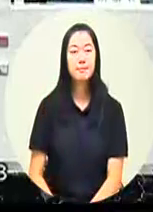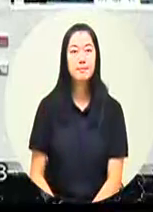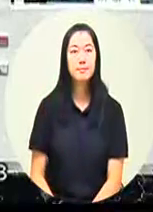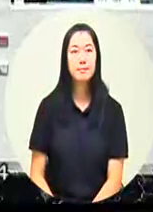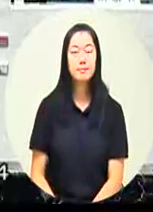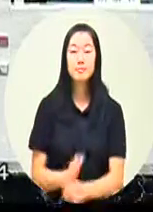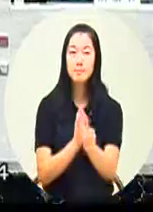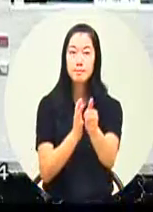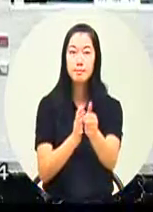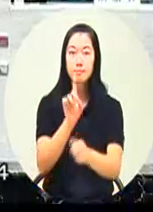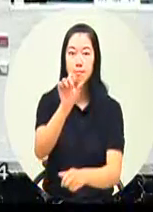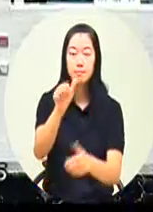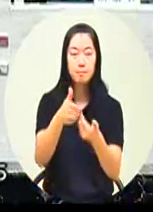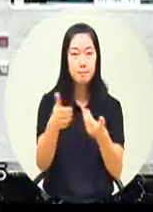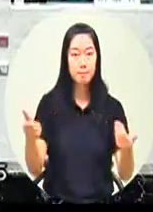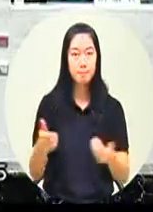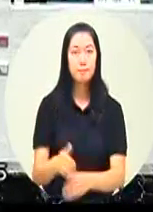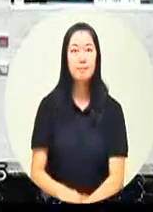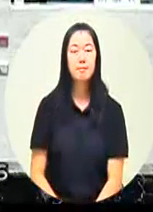询时间15分钟。